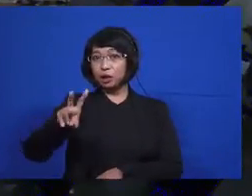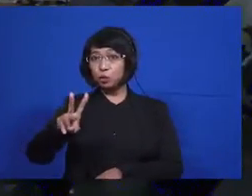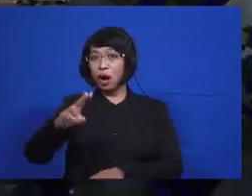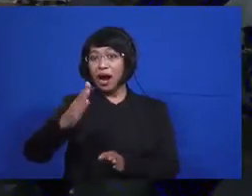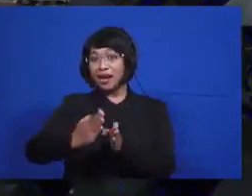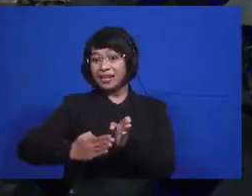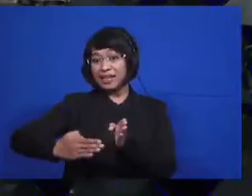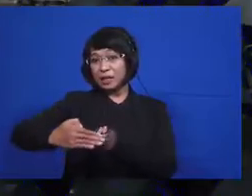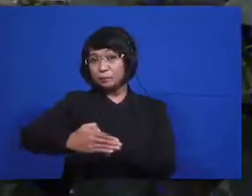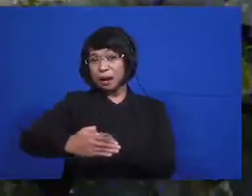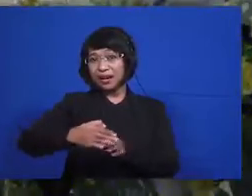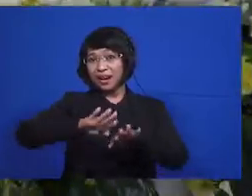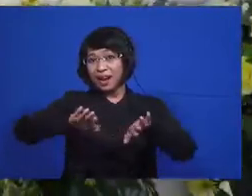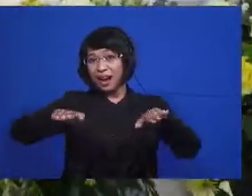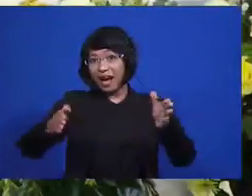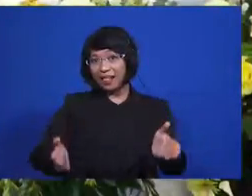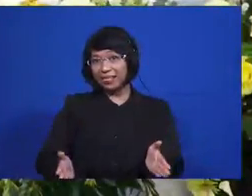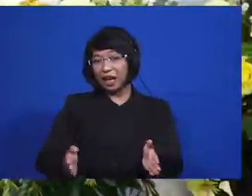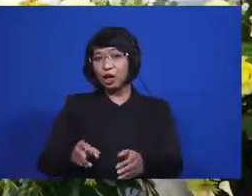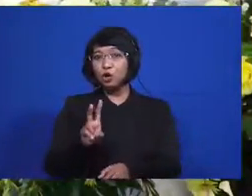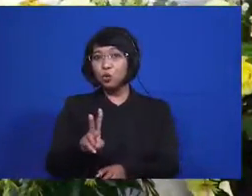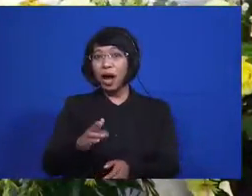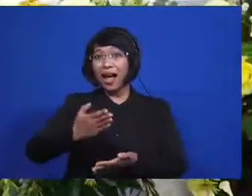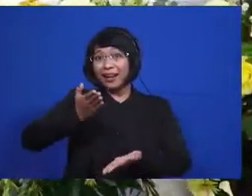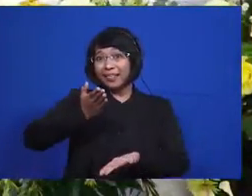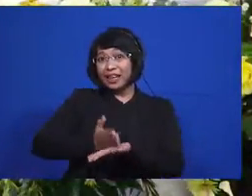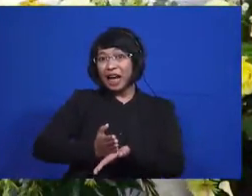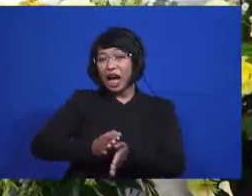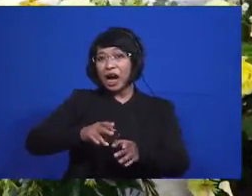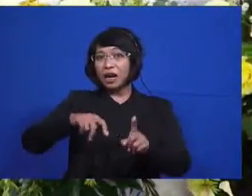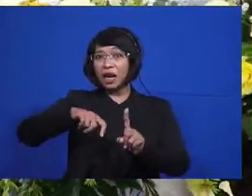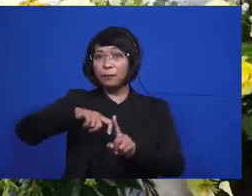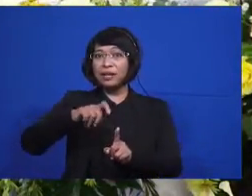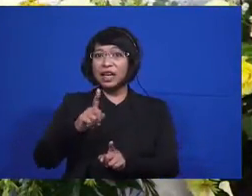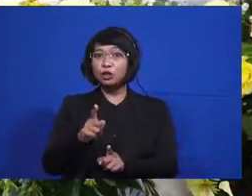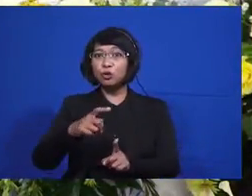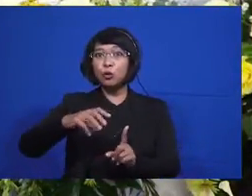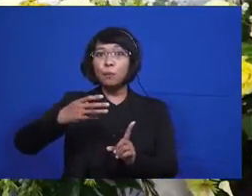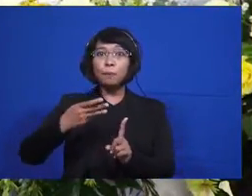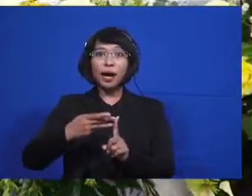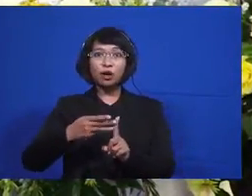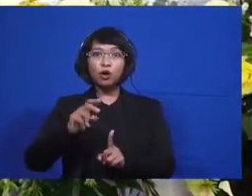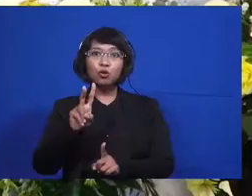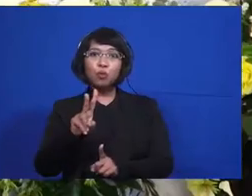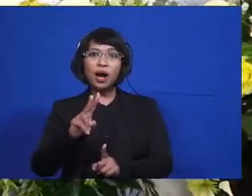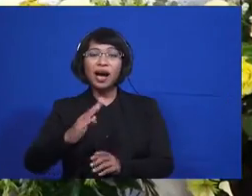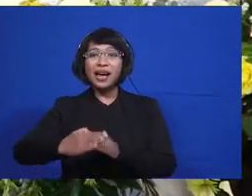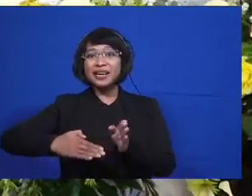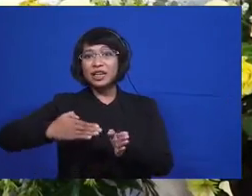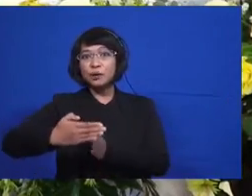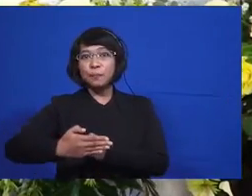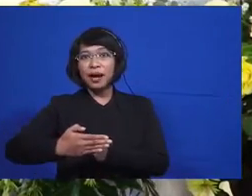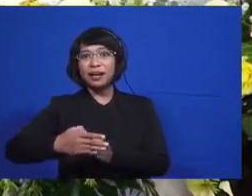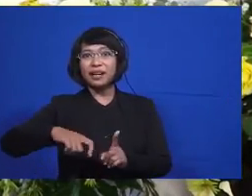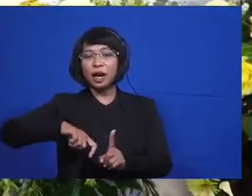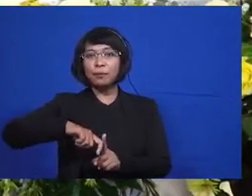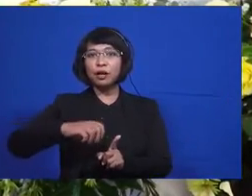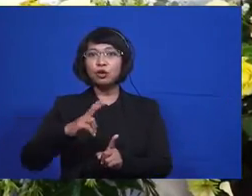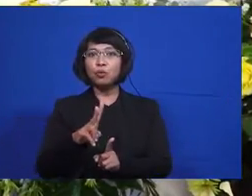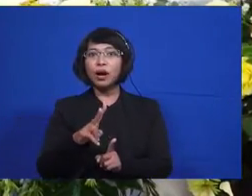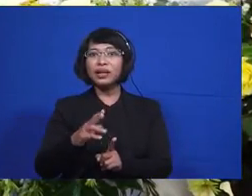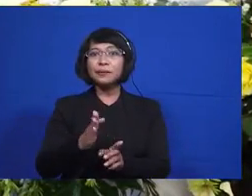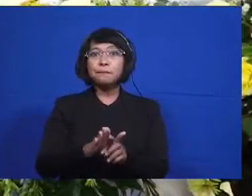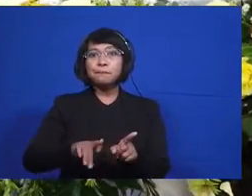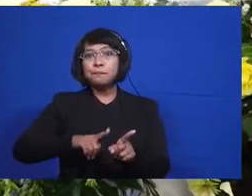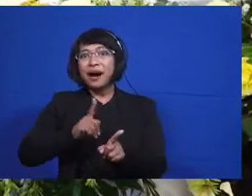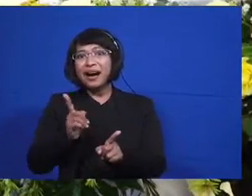depan altar, 2 di tengah kapel, 1 di balkon, 2 di depan kapel, dan 2 di barat